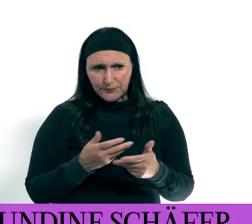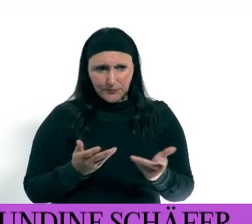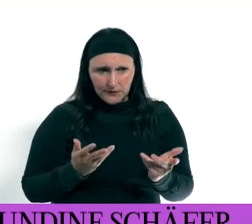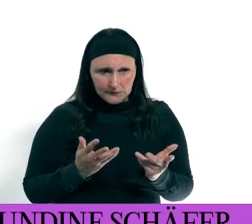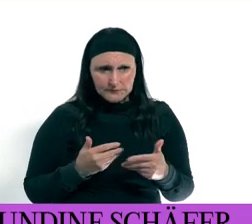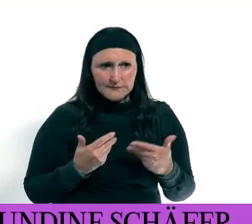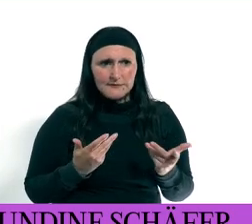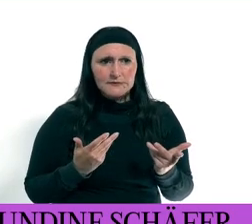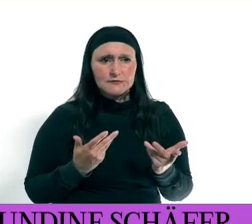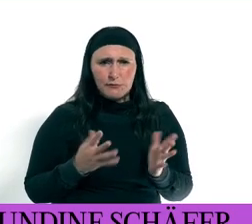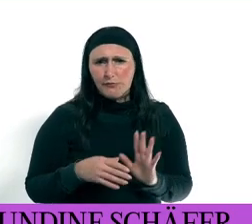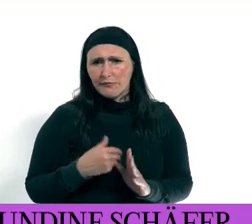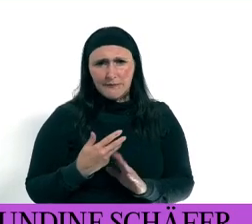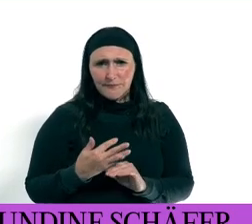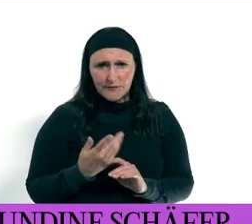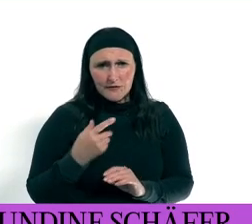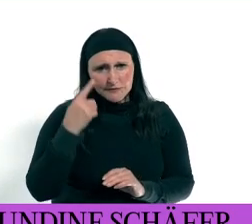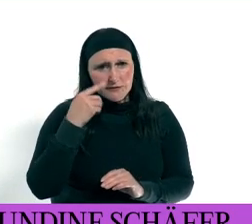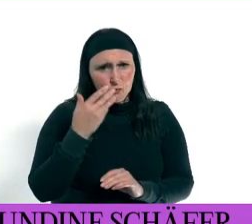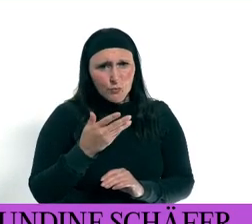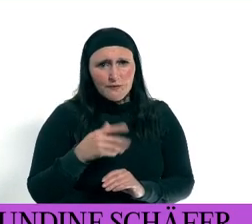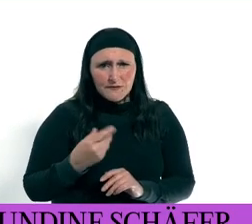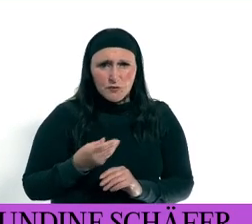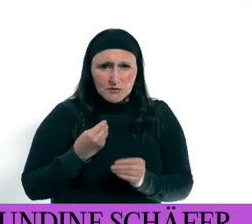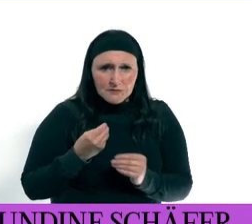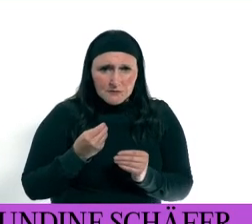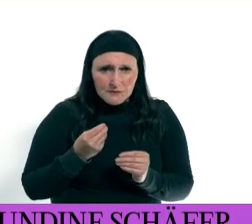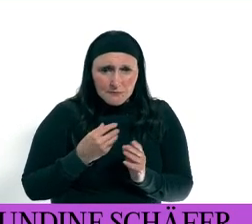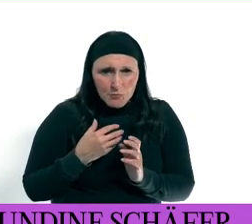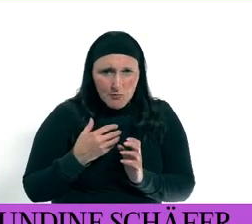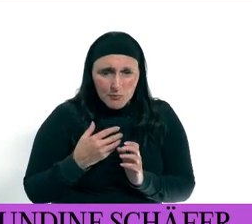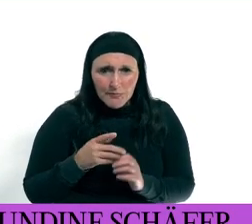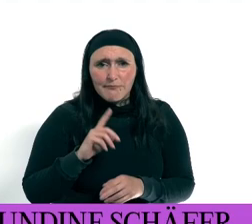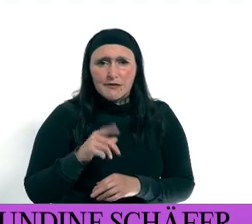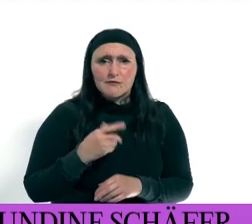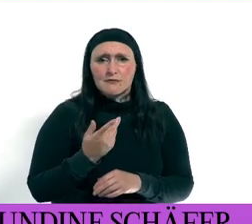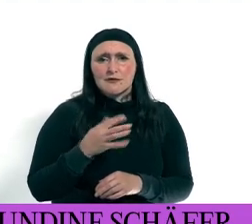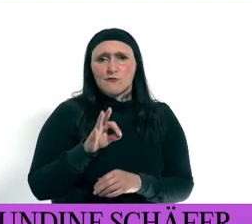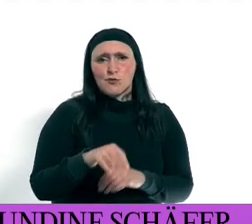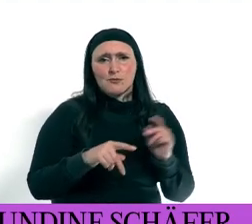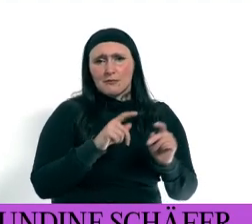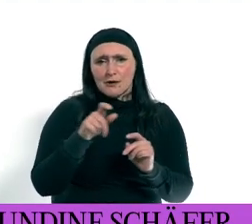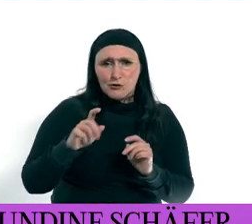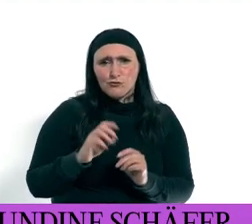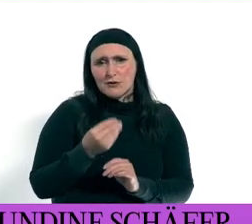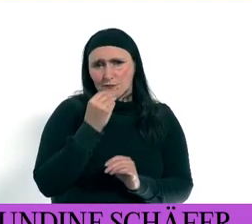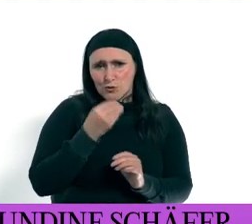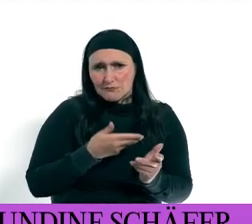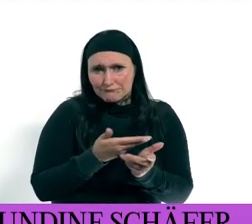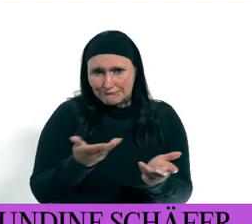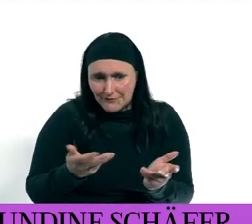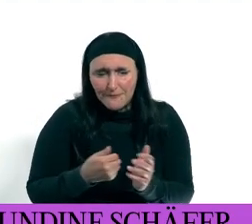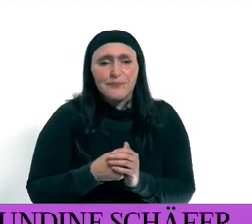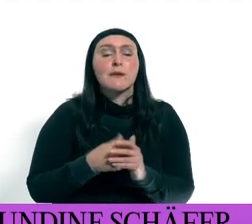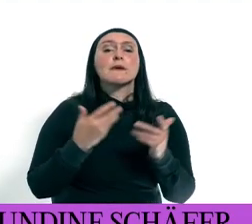talking about for an hour and a half. Ja, jetzt reden wir schon seit fast anderthalb Stunden übers Essen und wenn wir jetzt immer weitermachen, müssten wir tatsächlich etwas zu essen